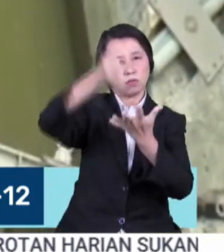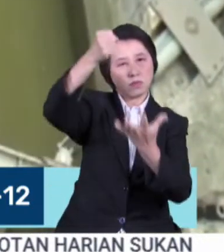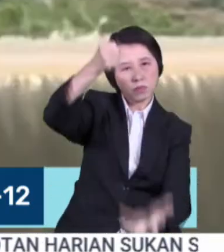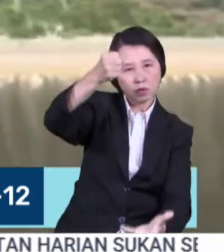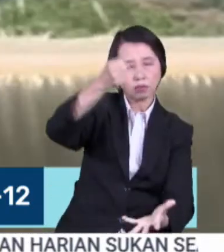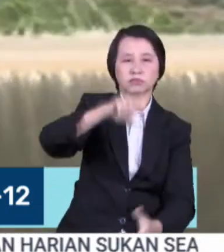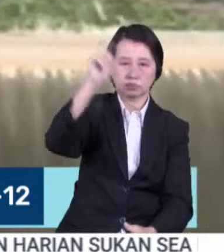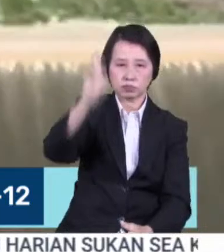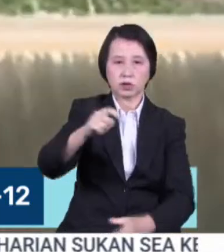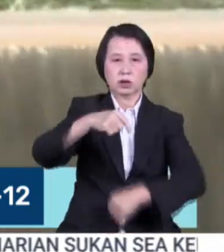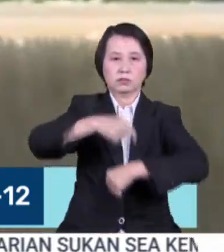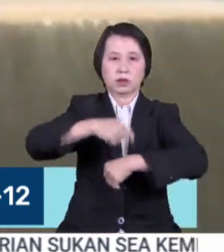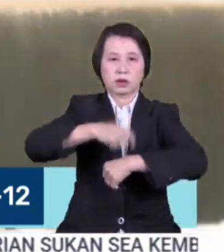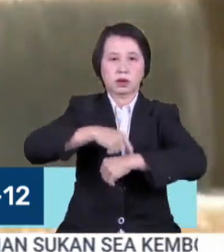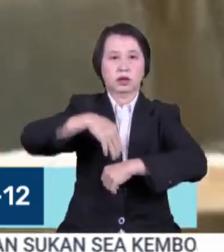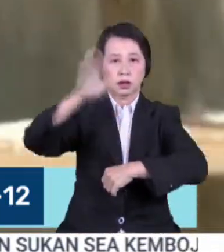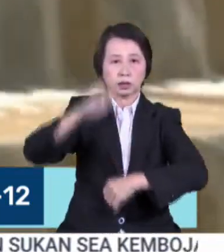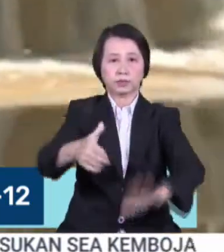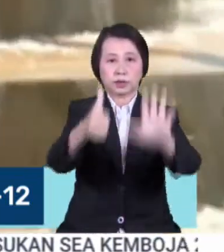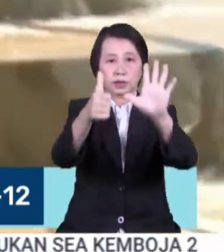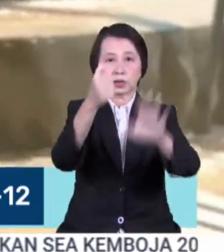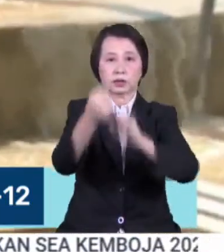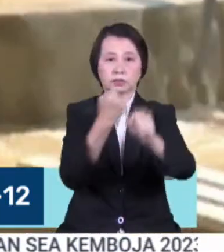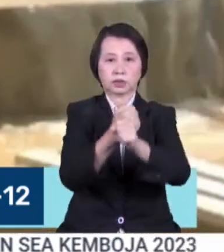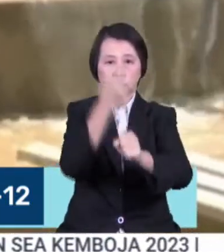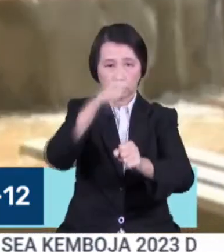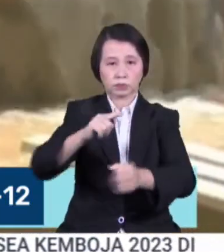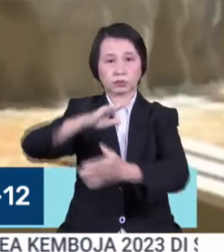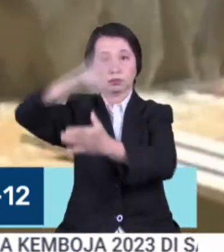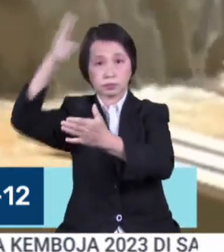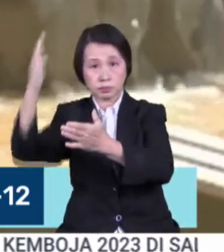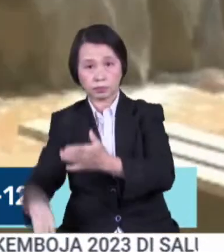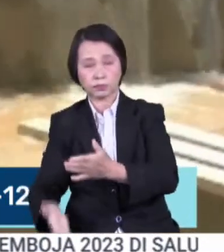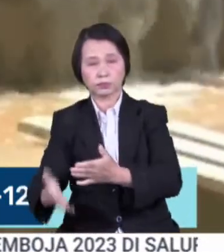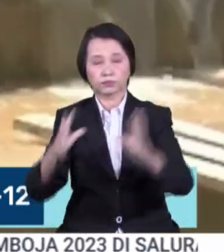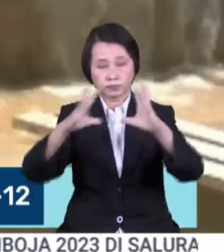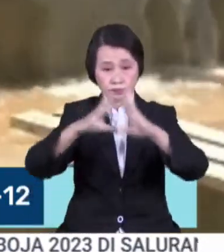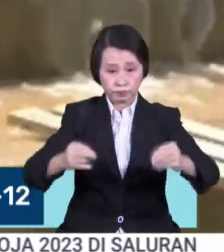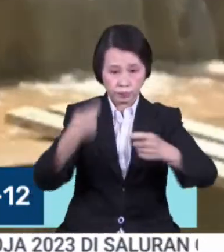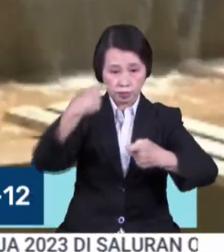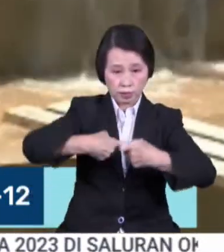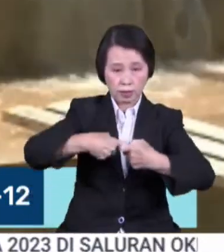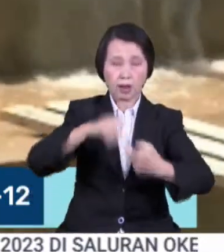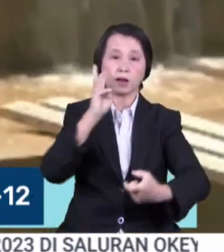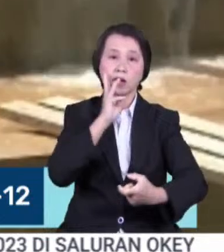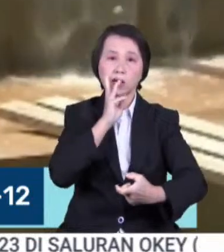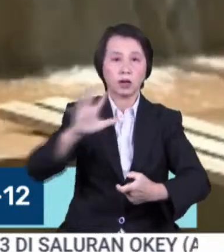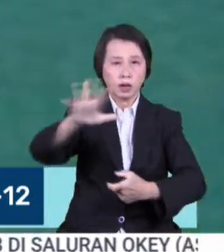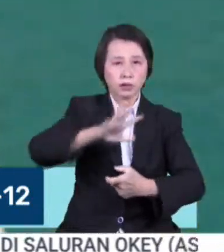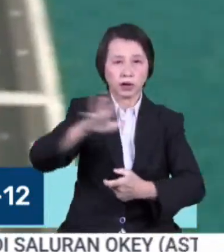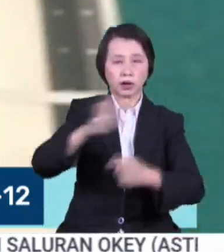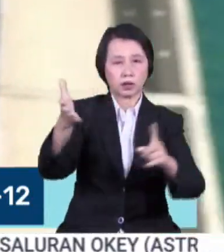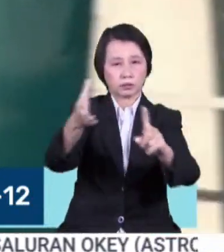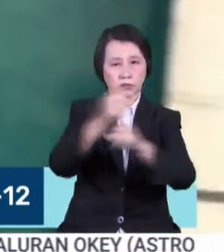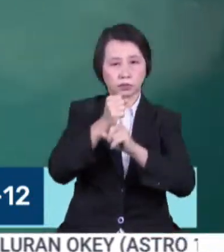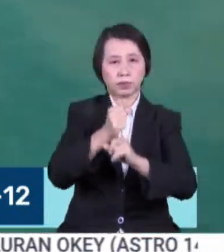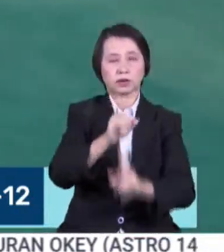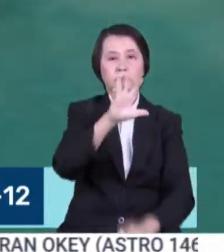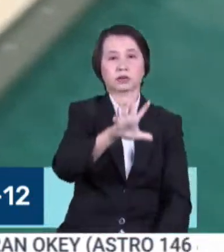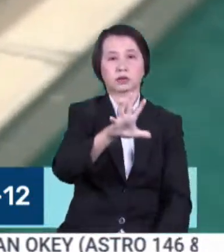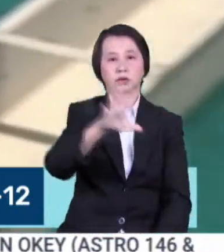dan memerlukan masa lebih 6 tahun untuk diselesaikan. Penyelesaian berkaitan bekalan air dijangka mencapai